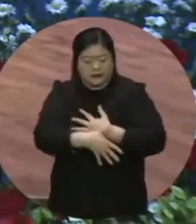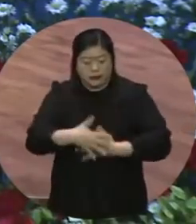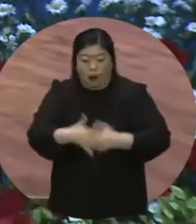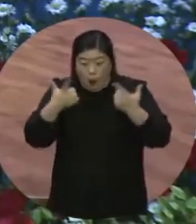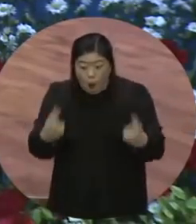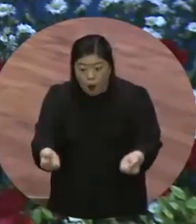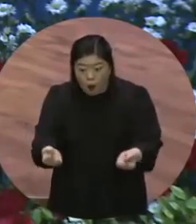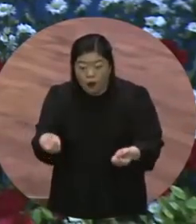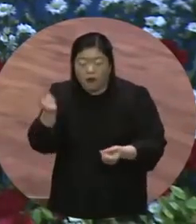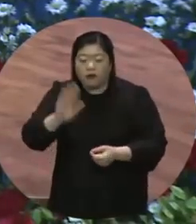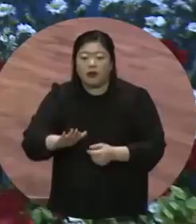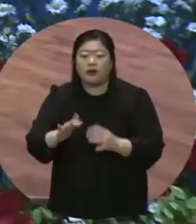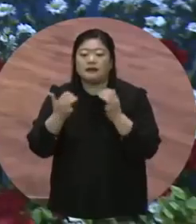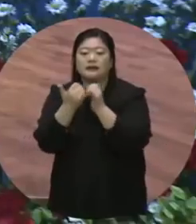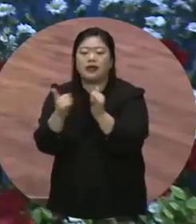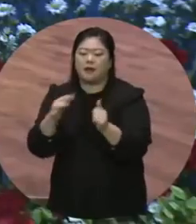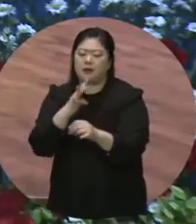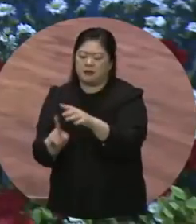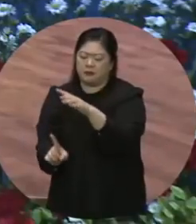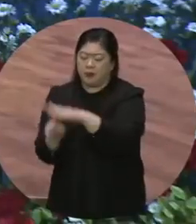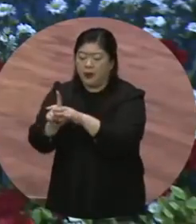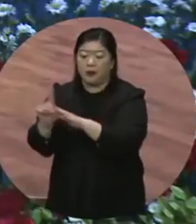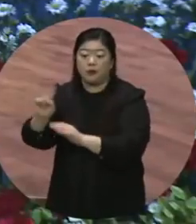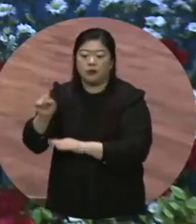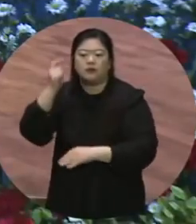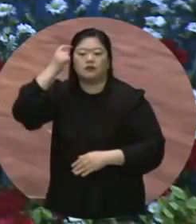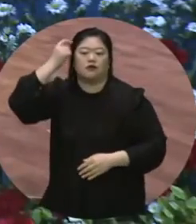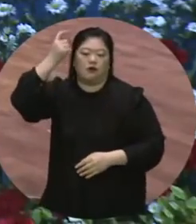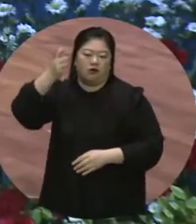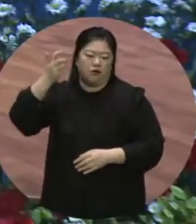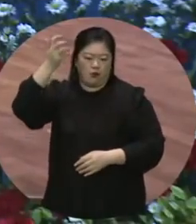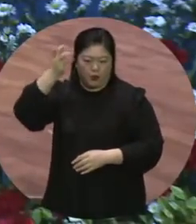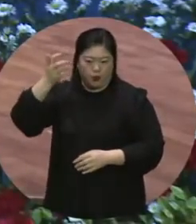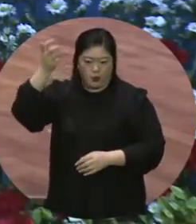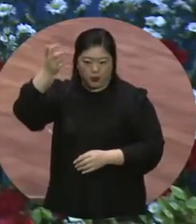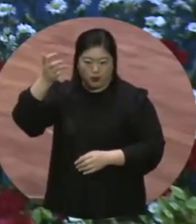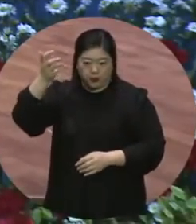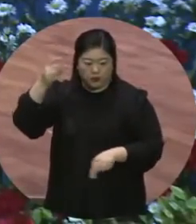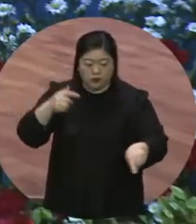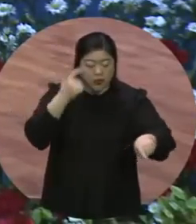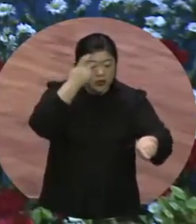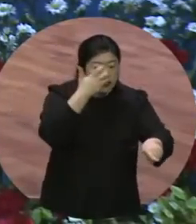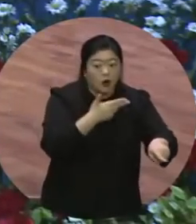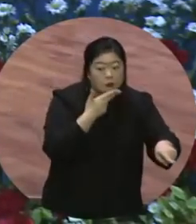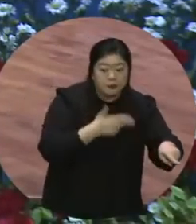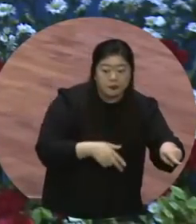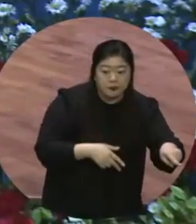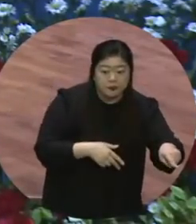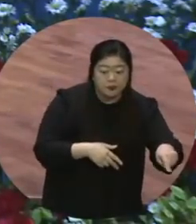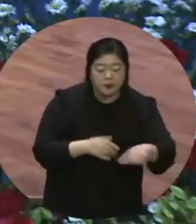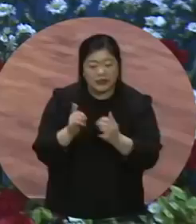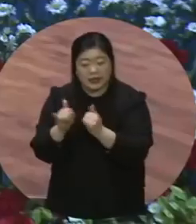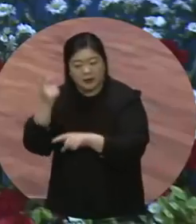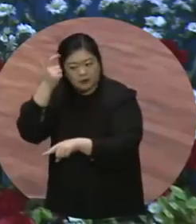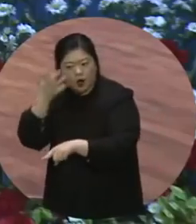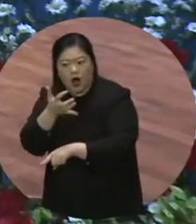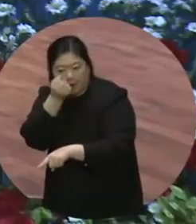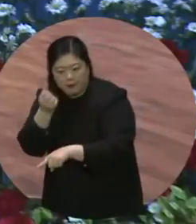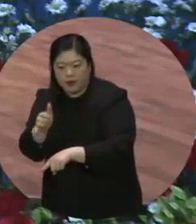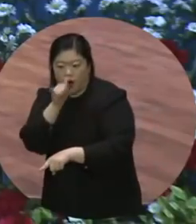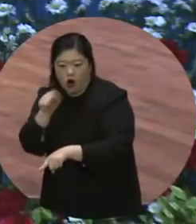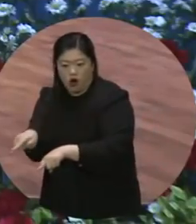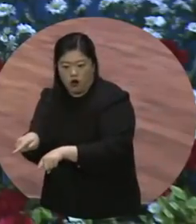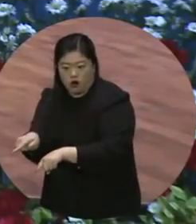유일하게 인간에게만 영혼이 있어요. 그것을 성경은 하나님의 형상도 하나님의